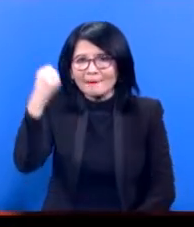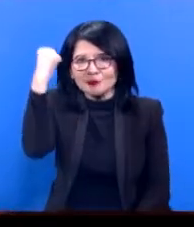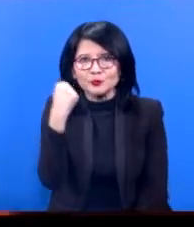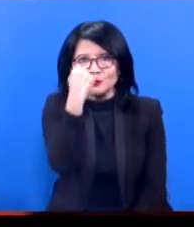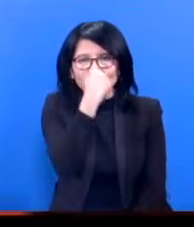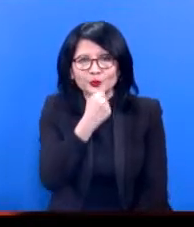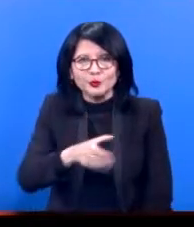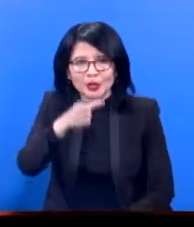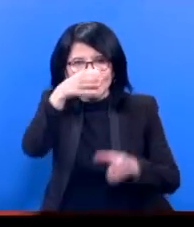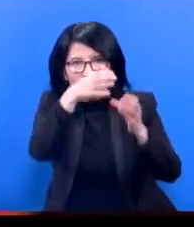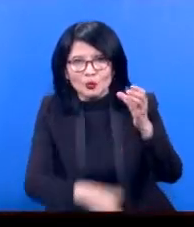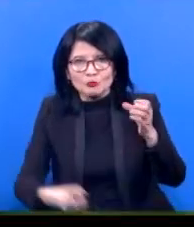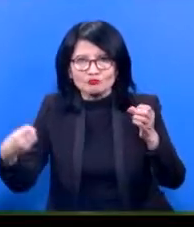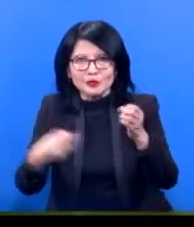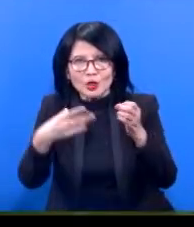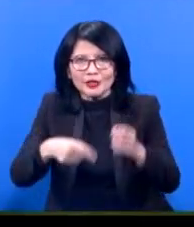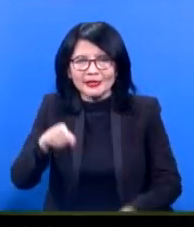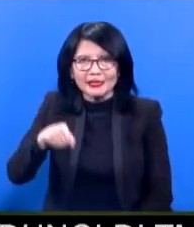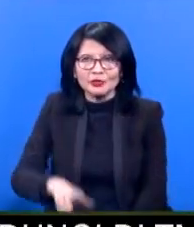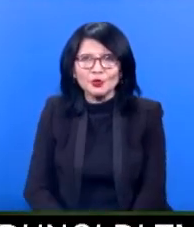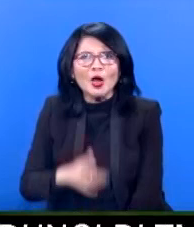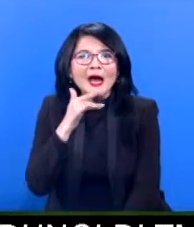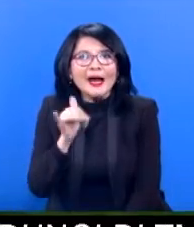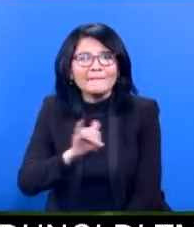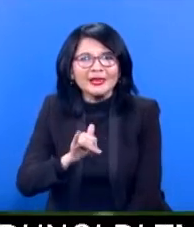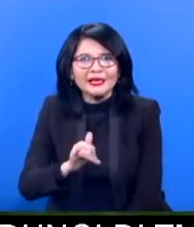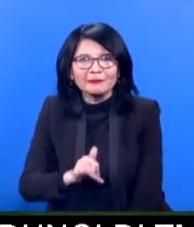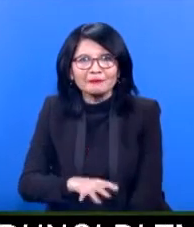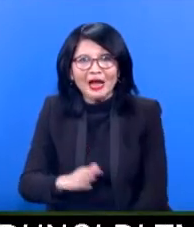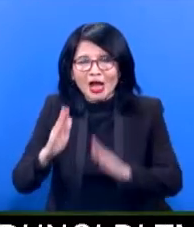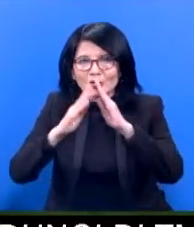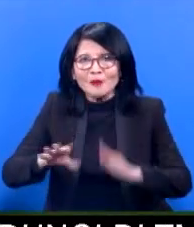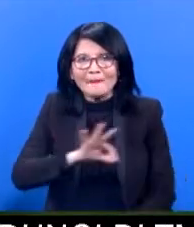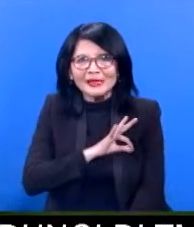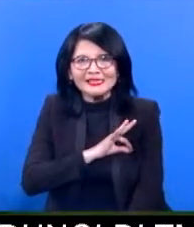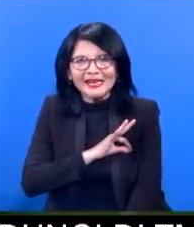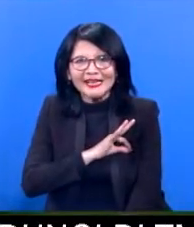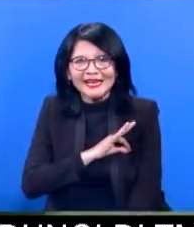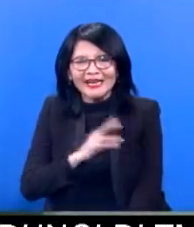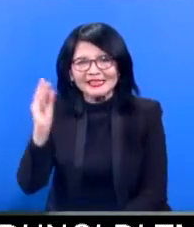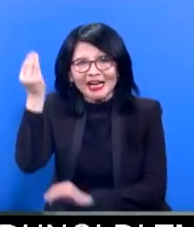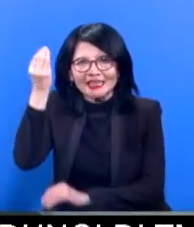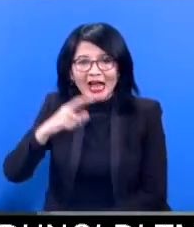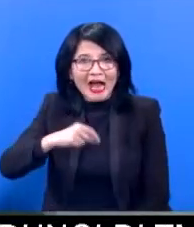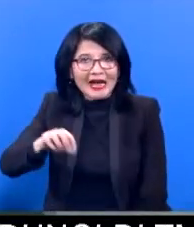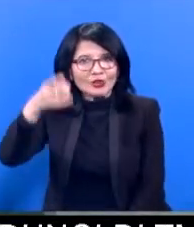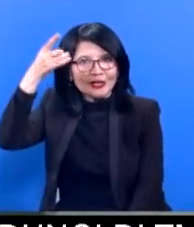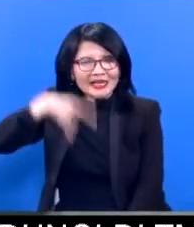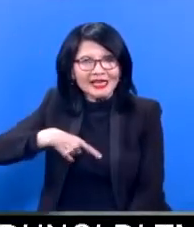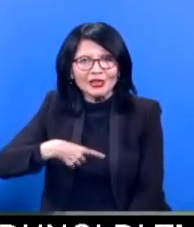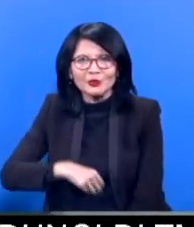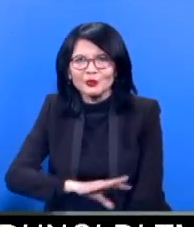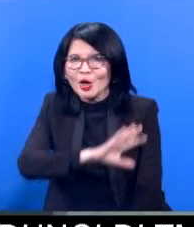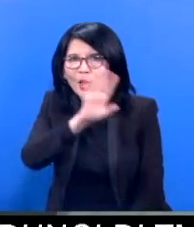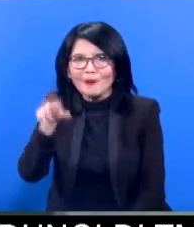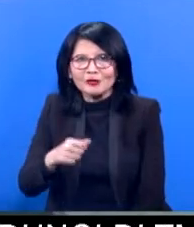terdiri di bagian depan bangunan yang disebut-sebut menyerupai Istana Merdeka di Jakarta kantor desa ini juga dipercantik dengan